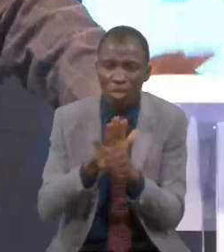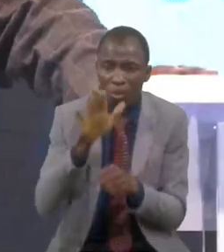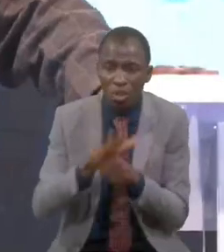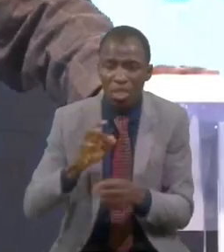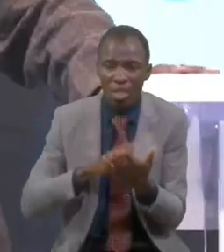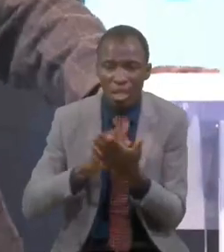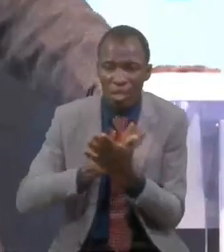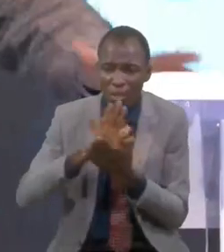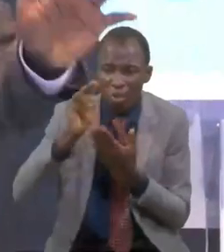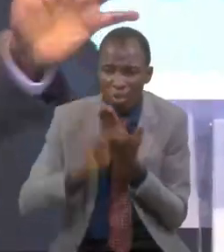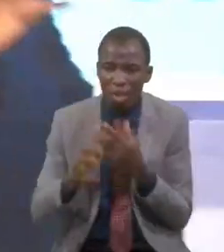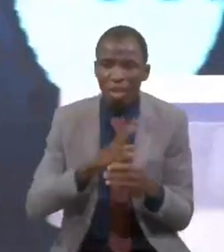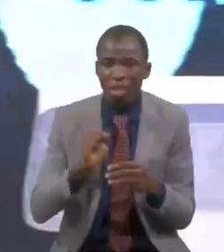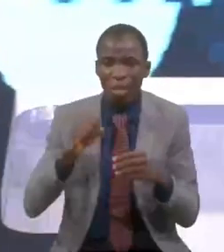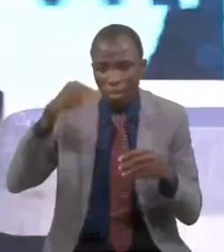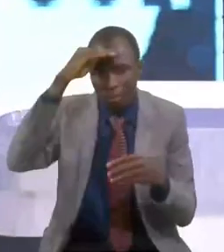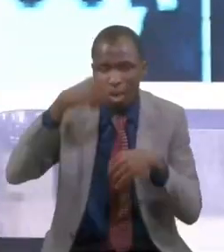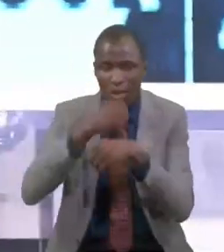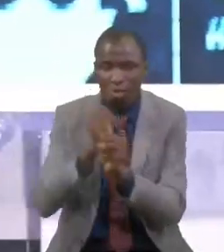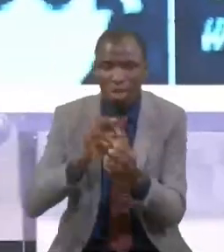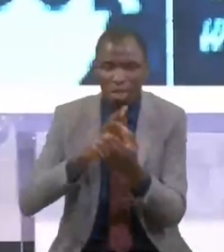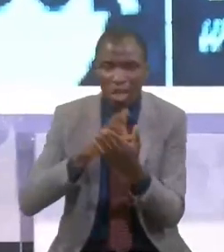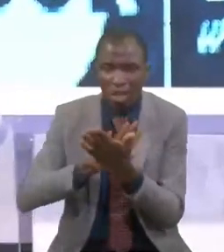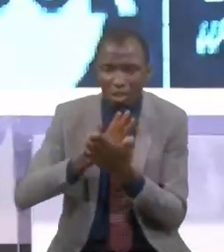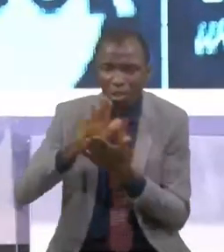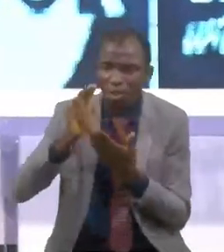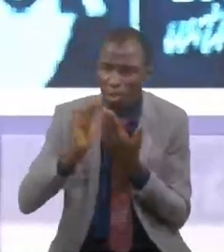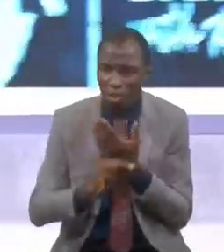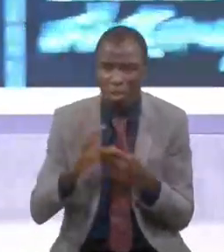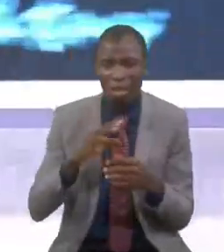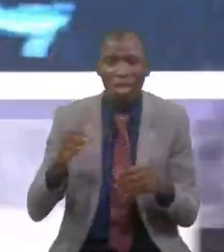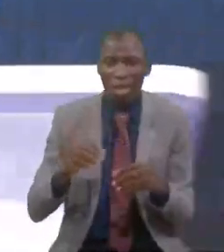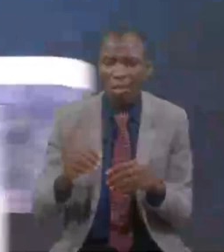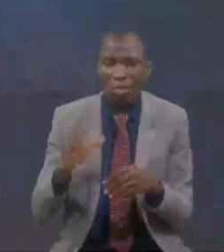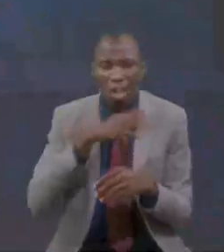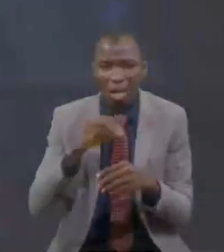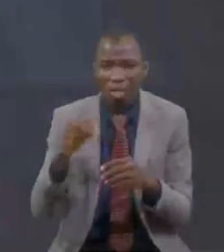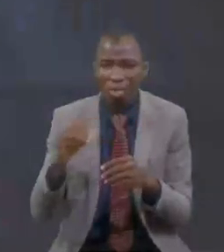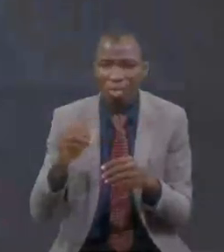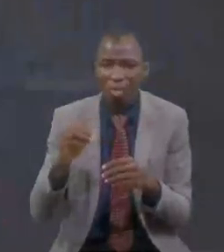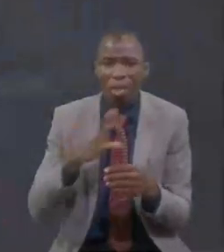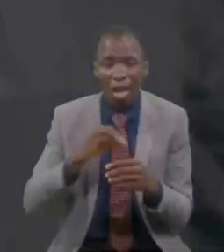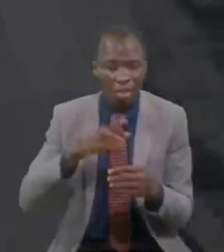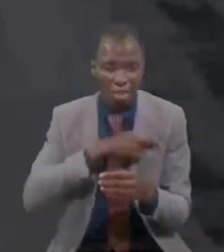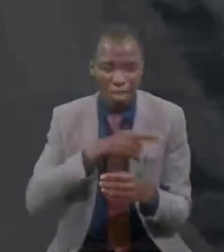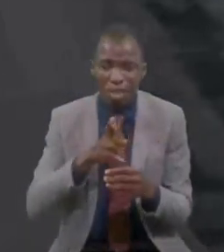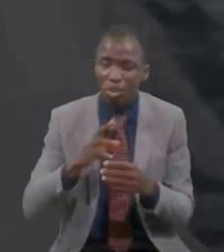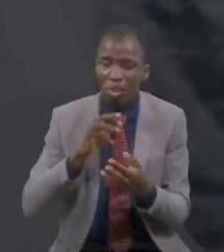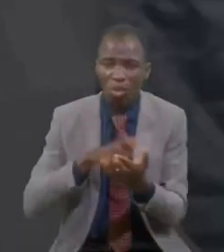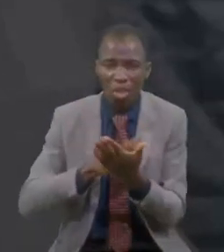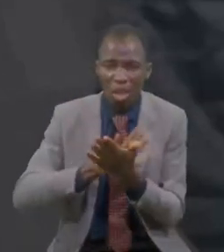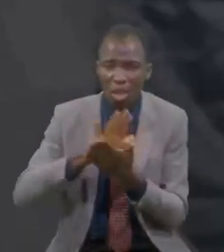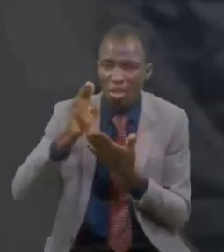insuffisante c'est la justice faite par l'homme c'est la justice traditionnelle